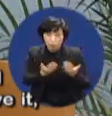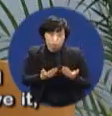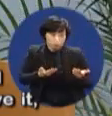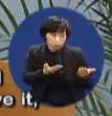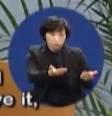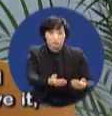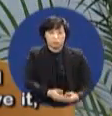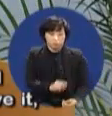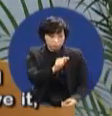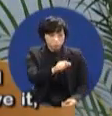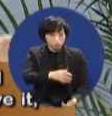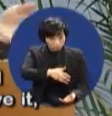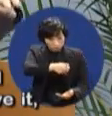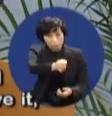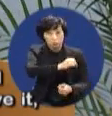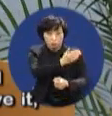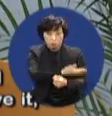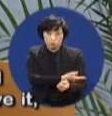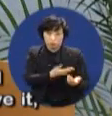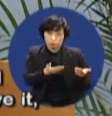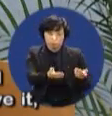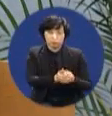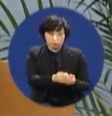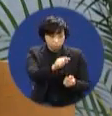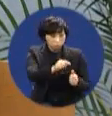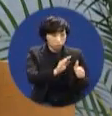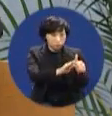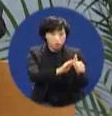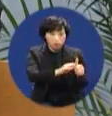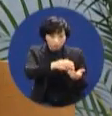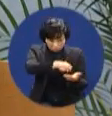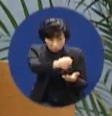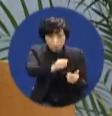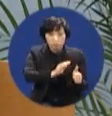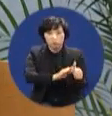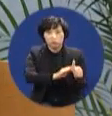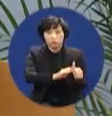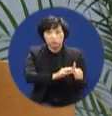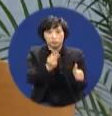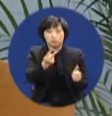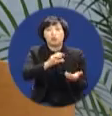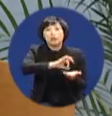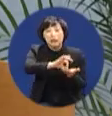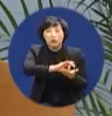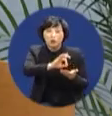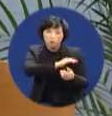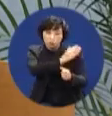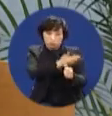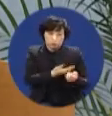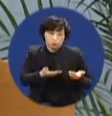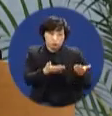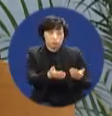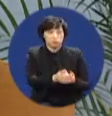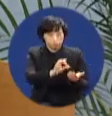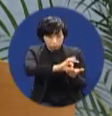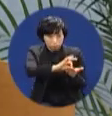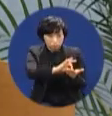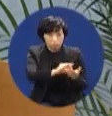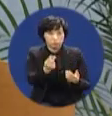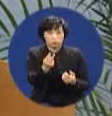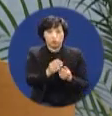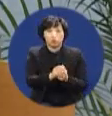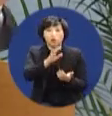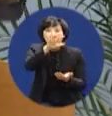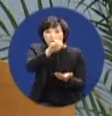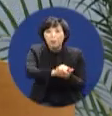주시면서 소유할 권리 너 소유해, 사용할 권리 너 사용해,